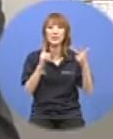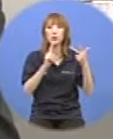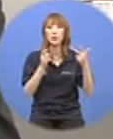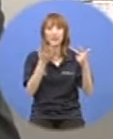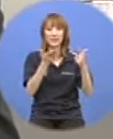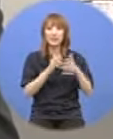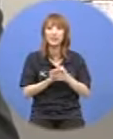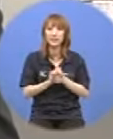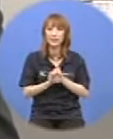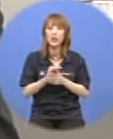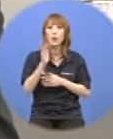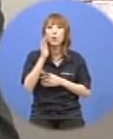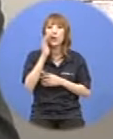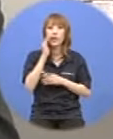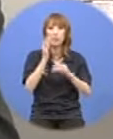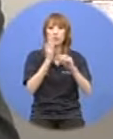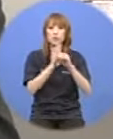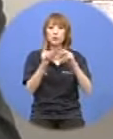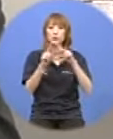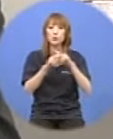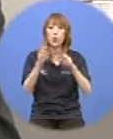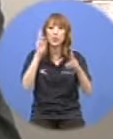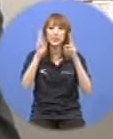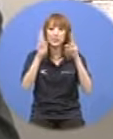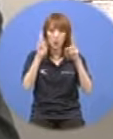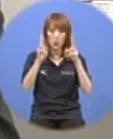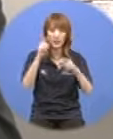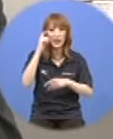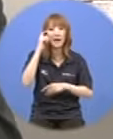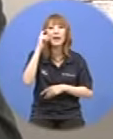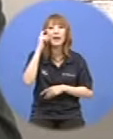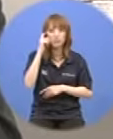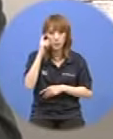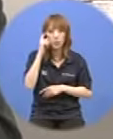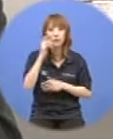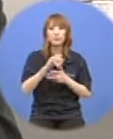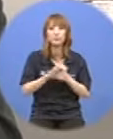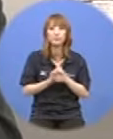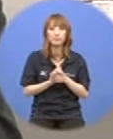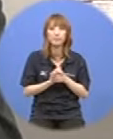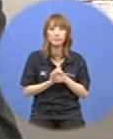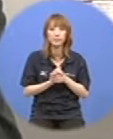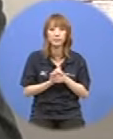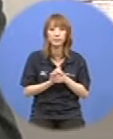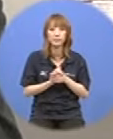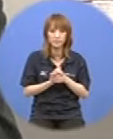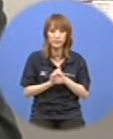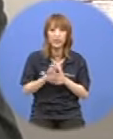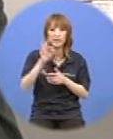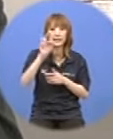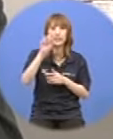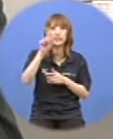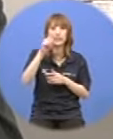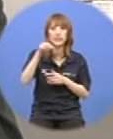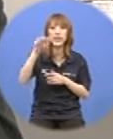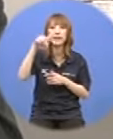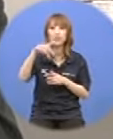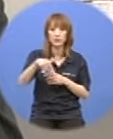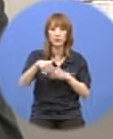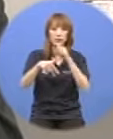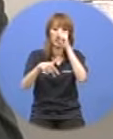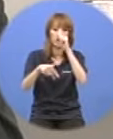しょう。 はいはい、和歌山の中小企業ということを考えると、なかなかその、いくらまあセンスが良くても、まあ、